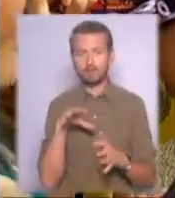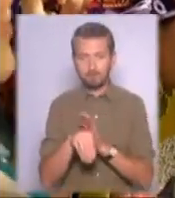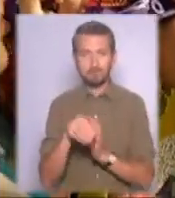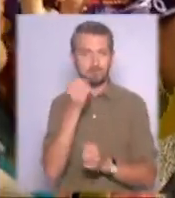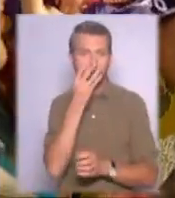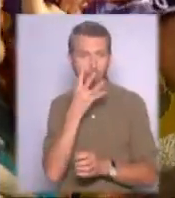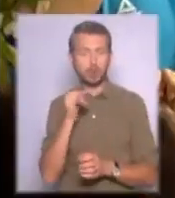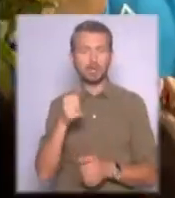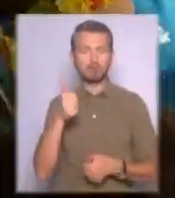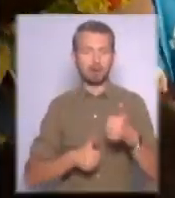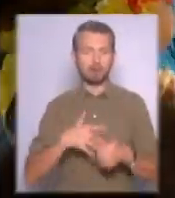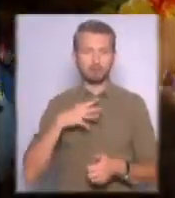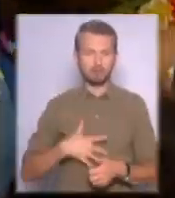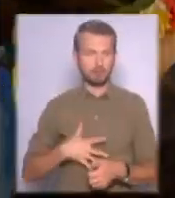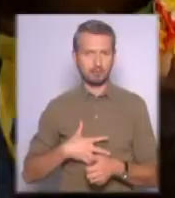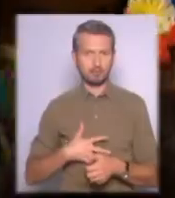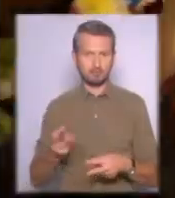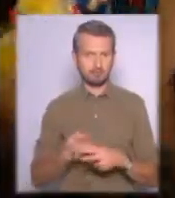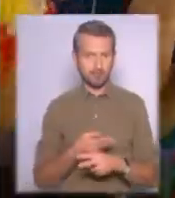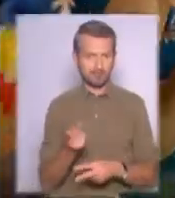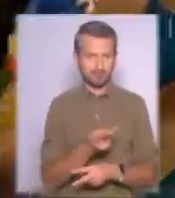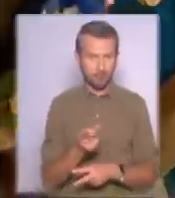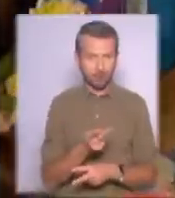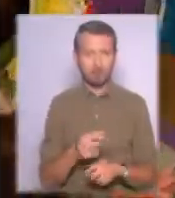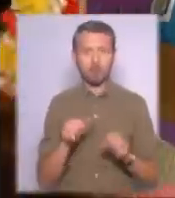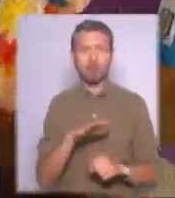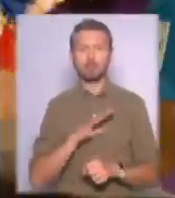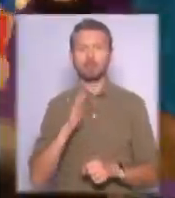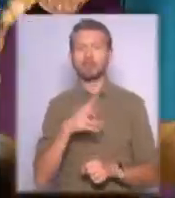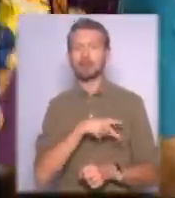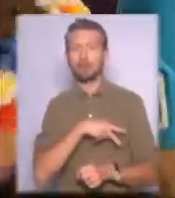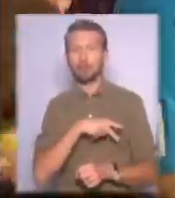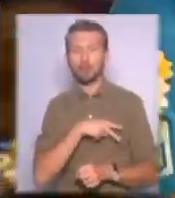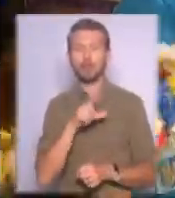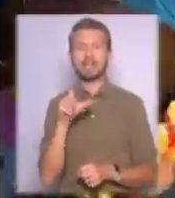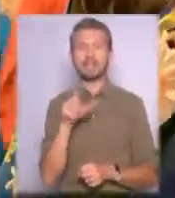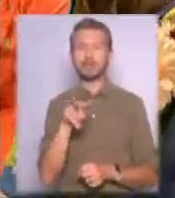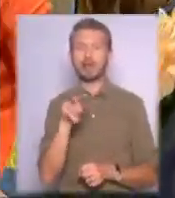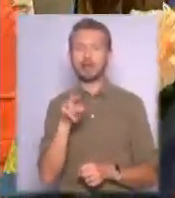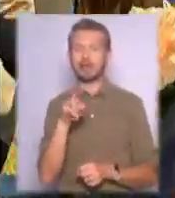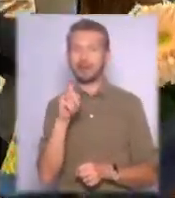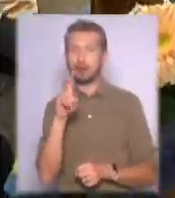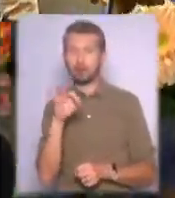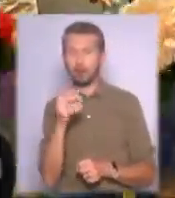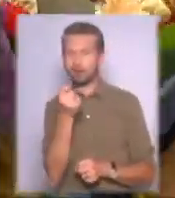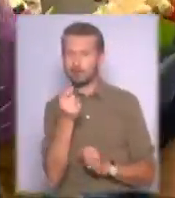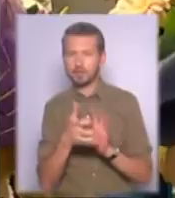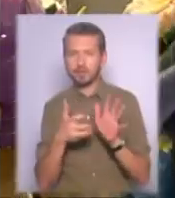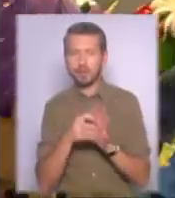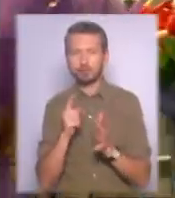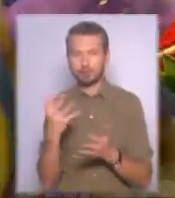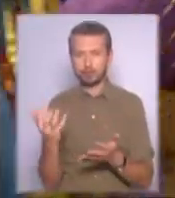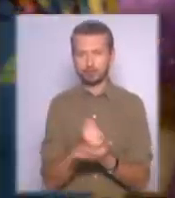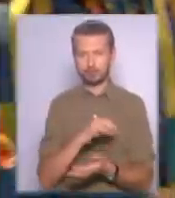і змагатися доводилося без них. Могла бути і четверта нагорода. Єлизаветі Яхно не вистачило зовсім трошки, аби піднятися на